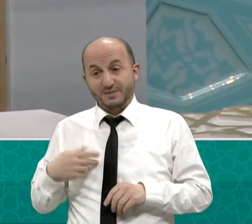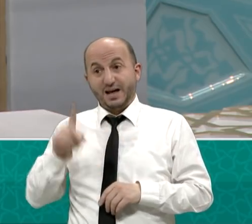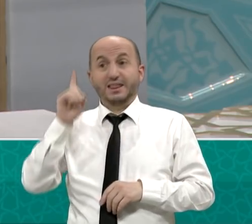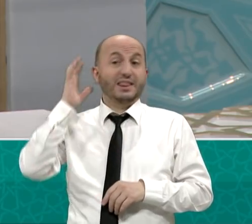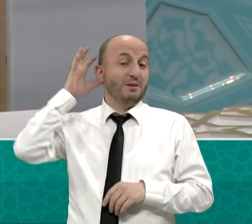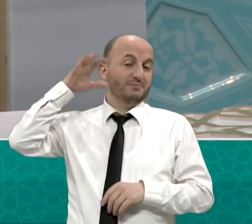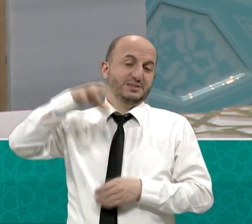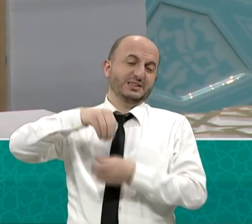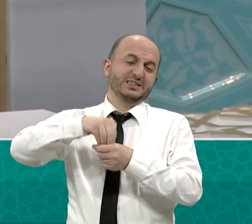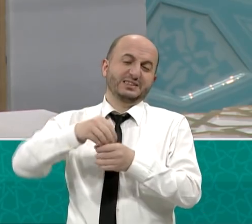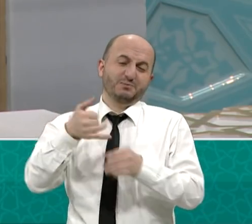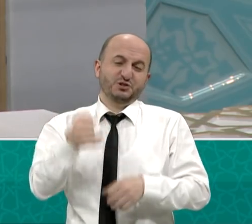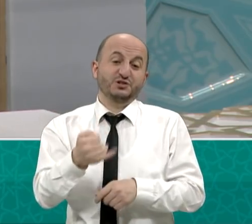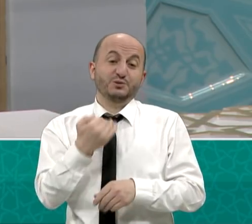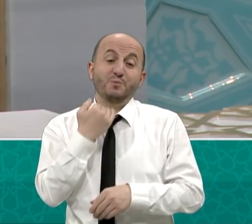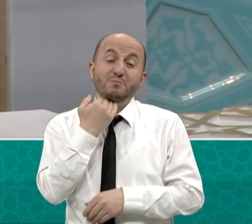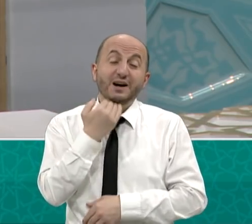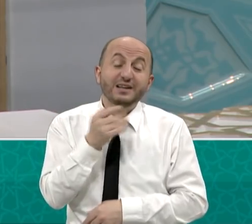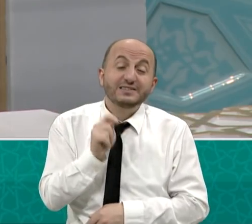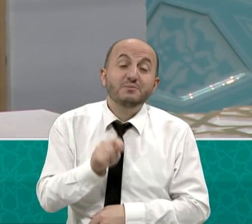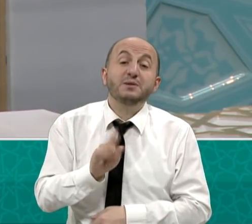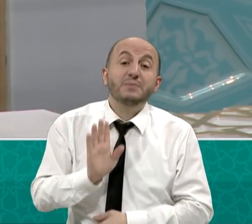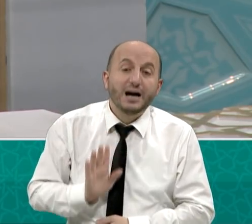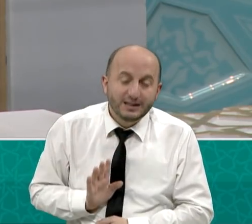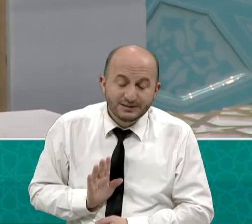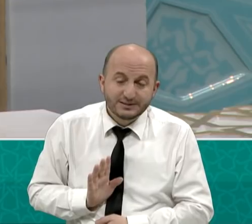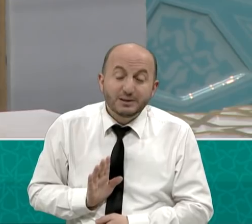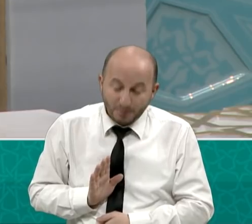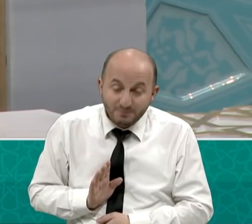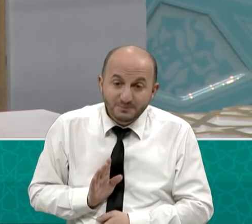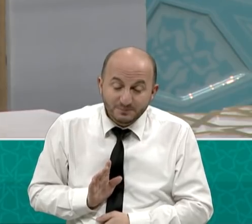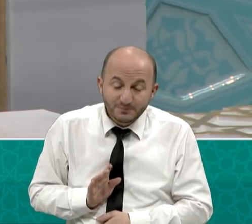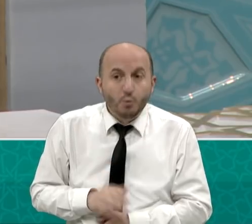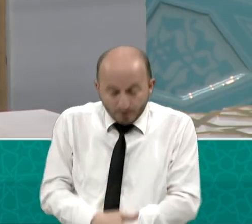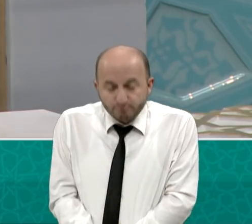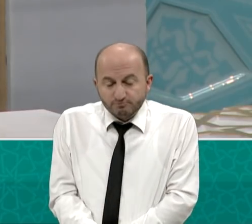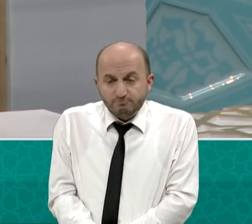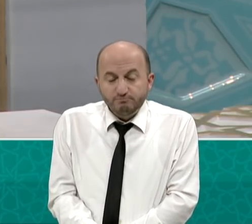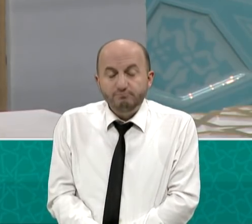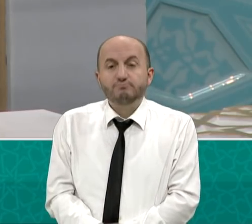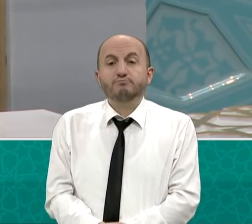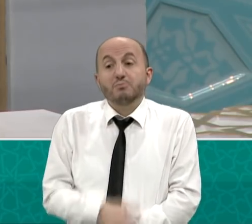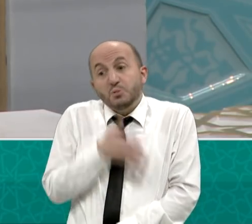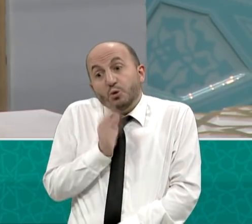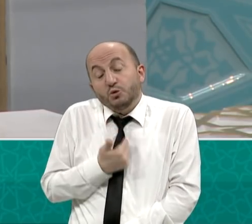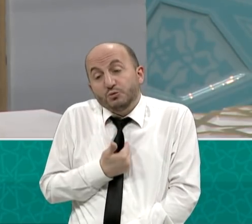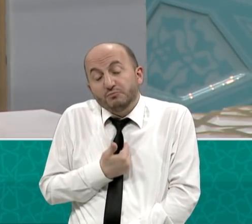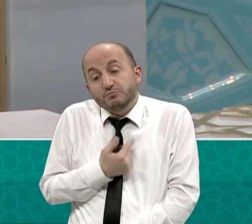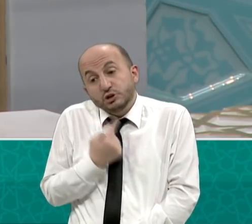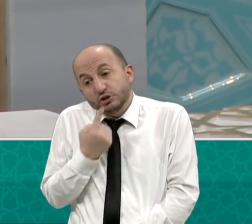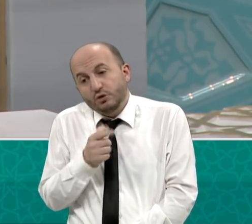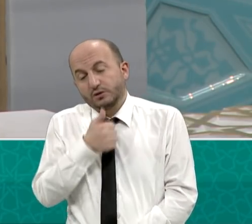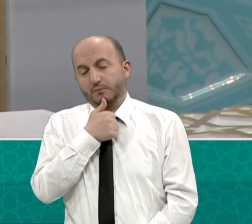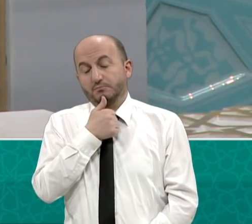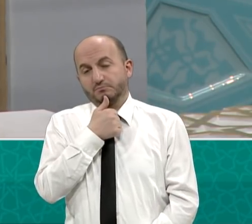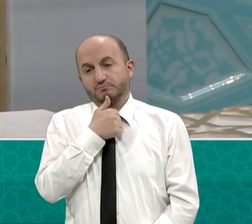mescitlerine böyle bir şey yapılmaz, olmaz mı diyerek onu ikaz ediyor. Tamam ya Resulallah, ben bilmiyordum diyor o adam,